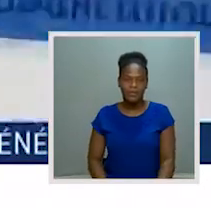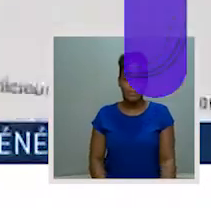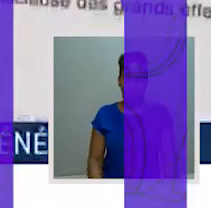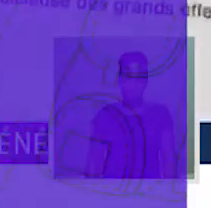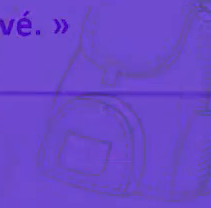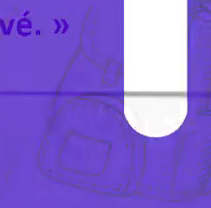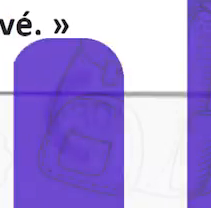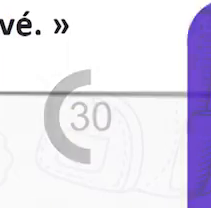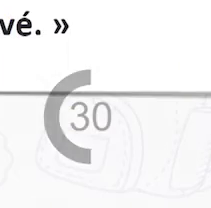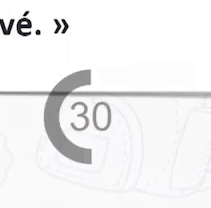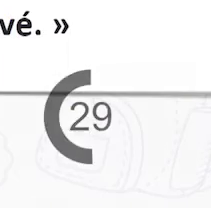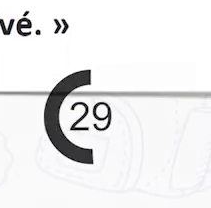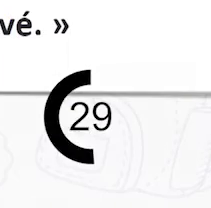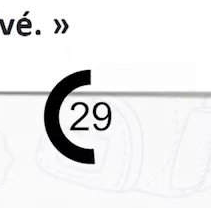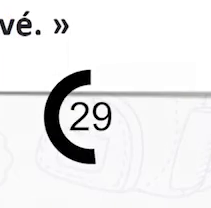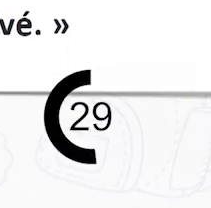ligne.